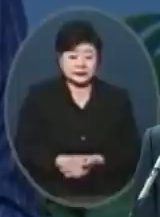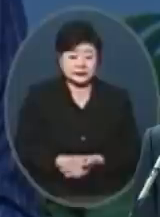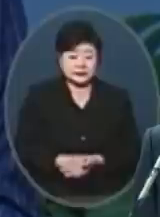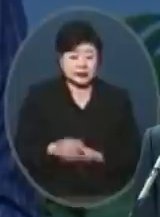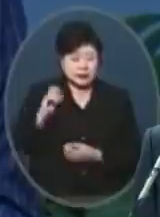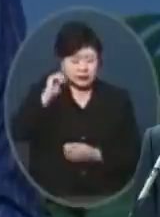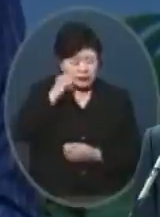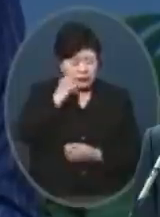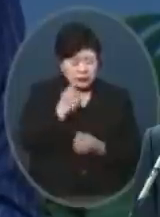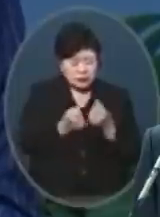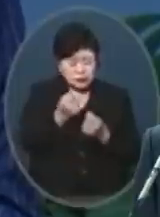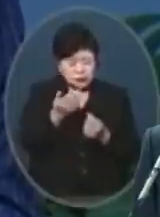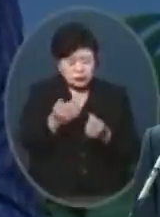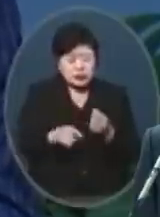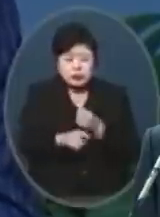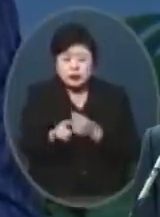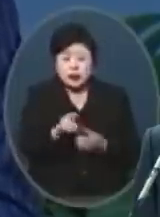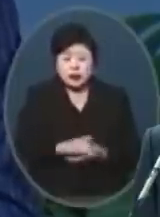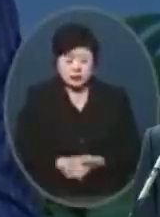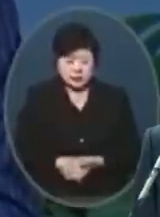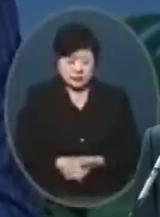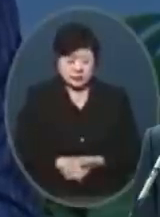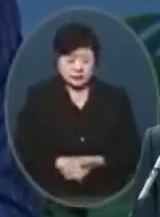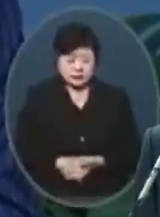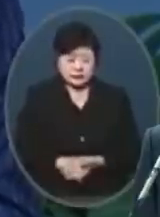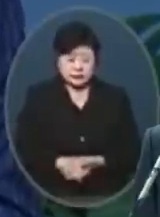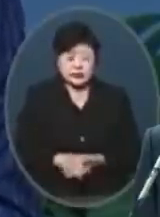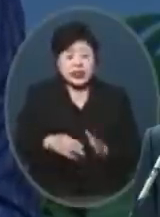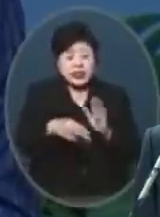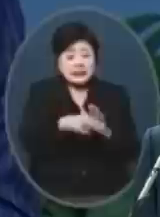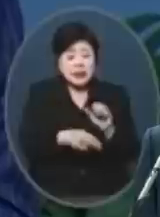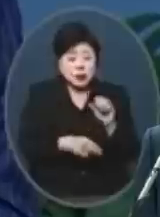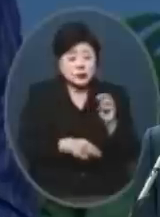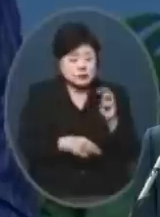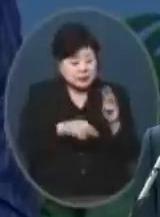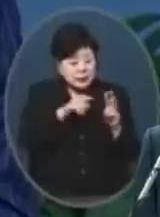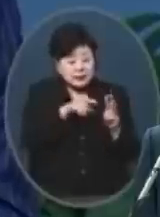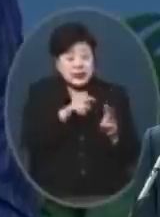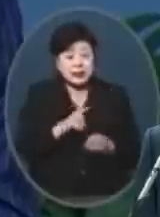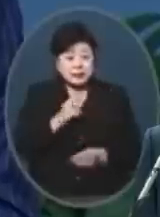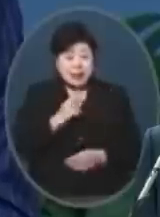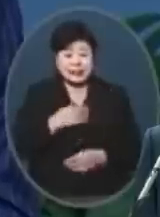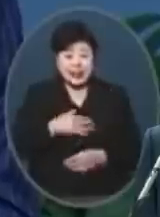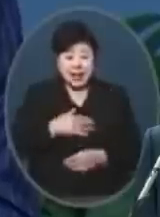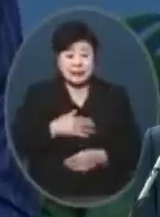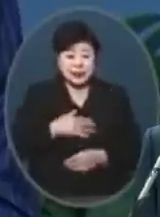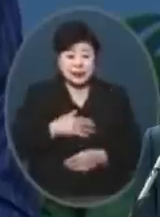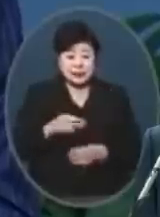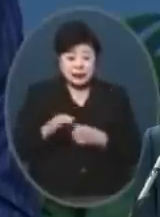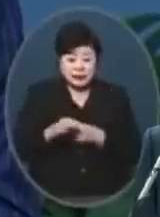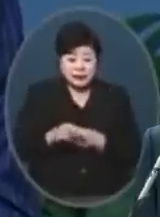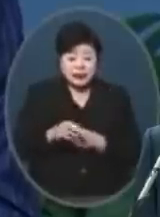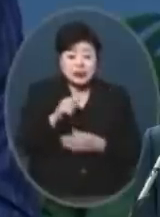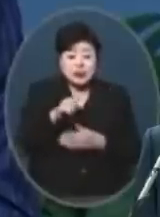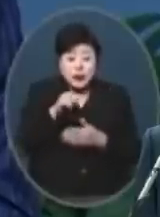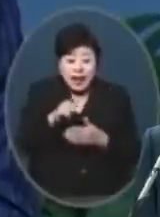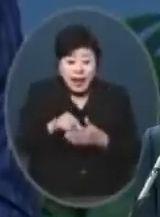어렵게 해설을 하고 있느냐 하면 이사야 53장만 알면은 그